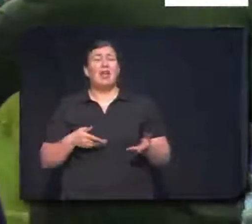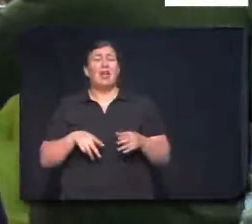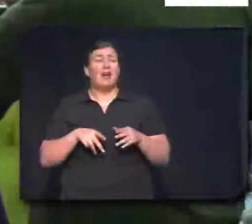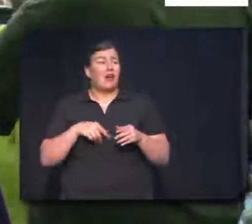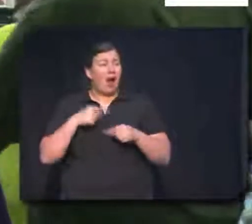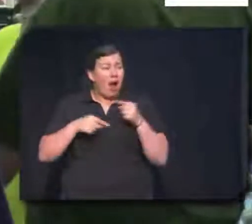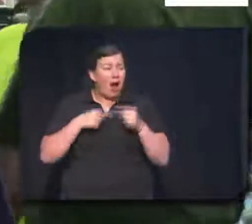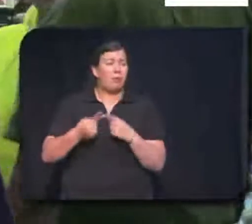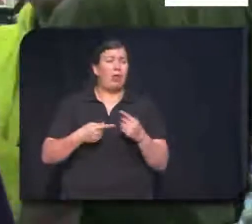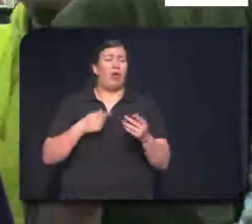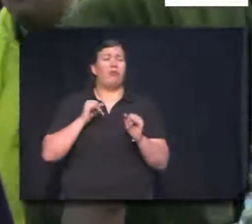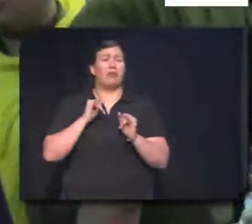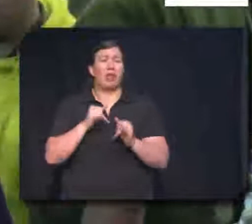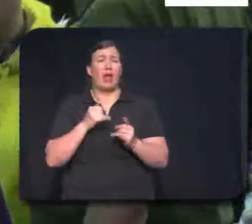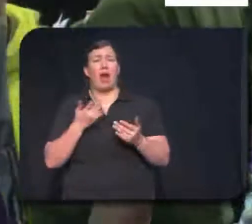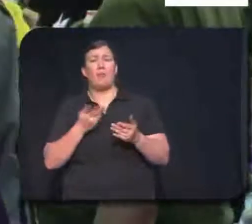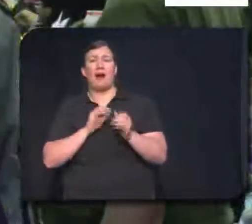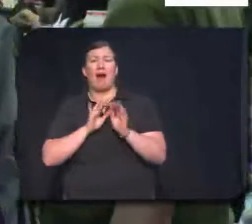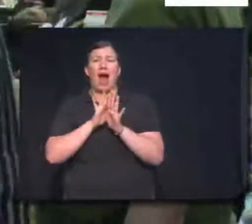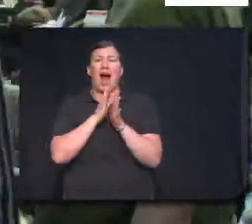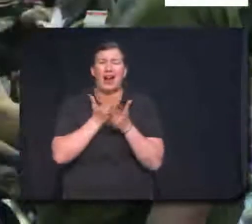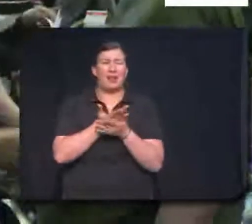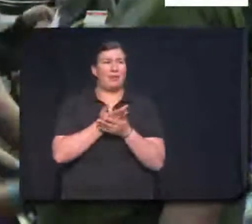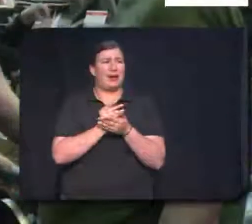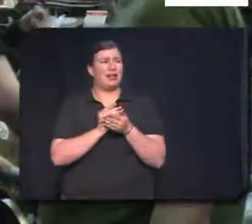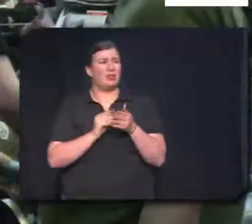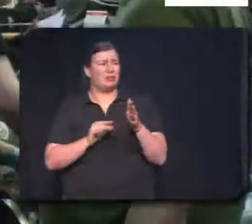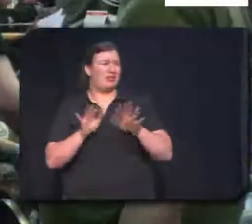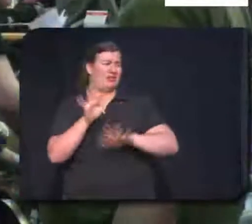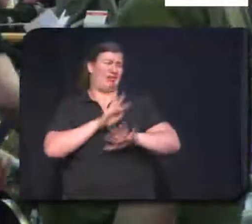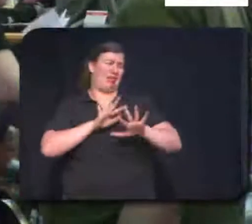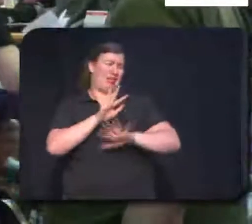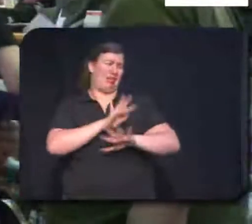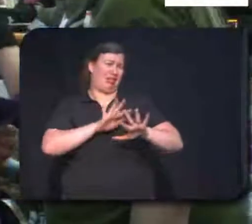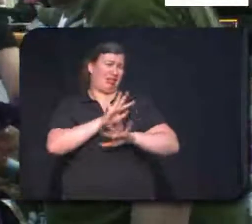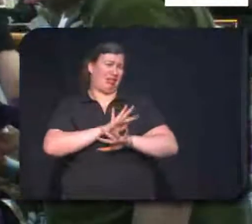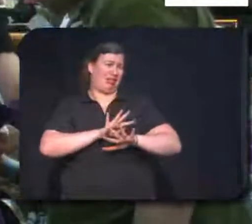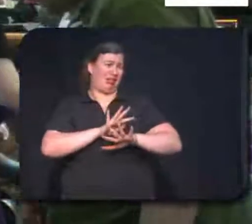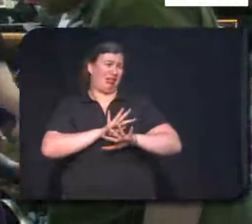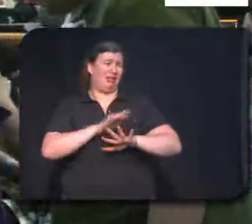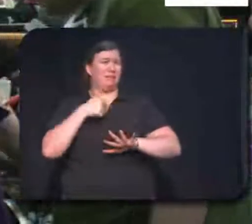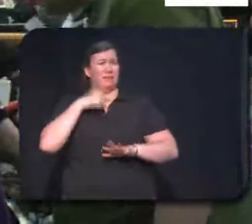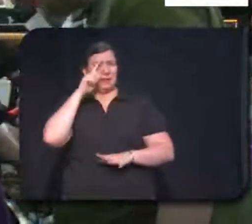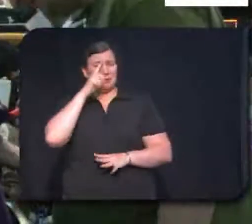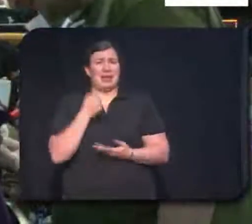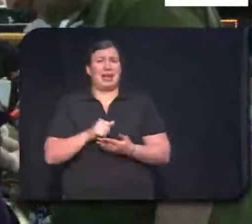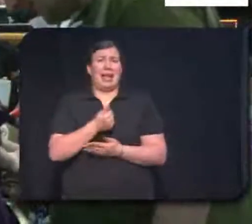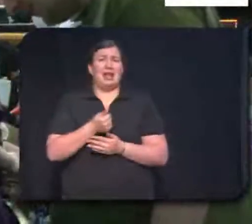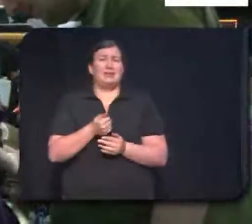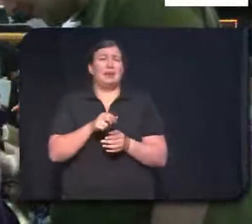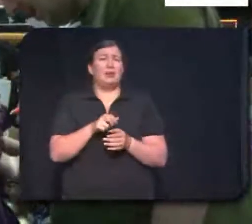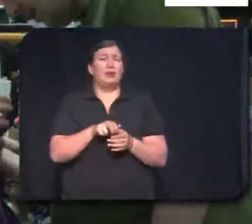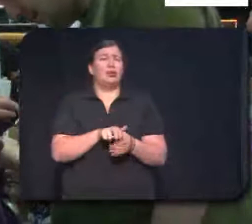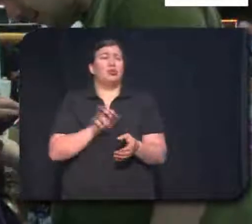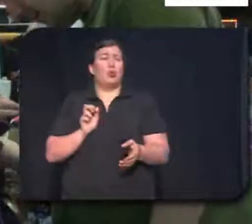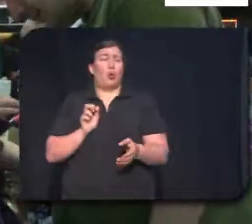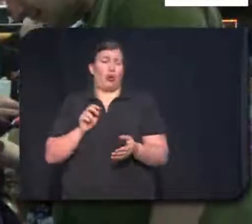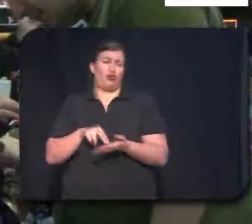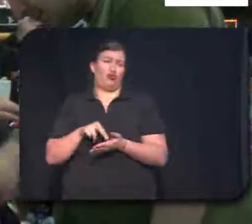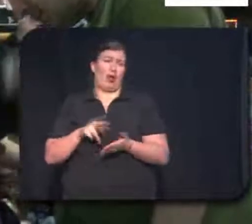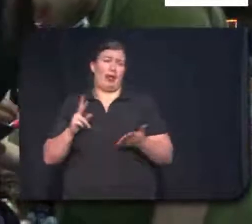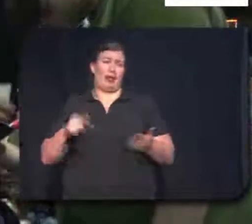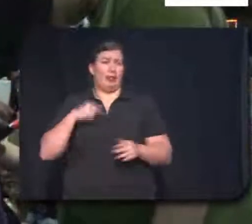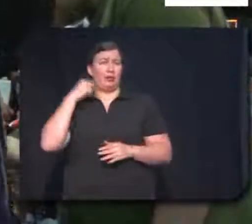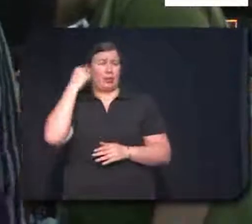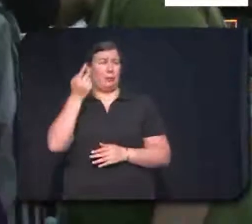etwas alles ohne ausgegoren darum finde ich man sollte das jetzt erstmal zurückstellen um zu sagen wir wir nehmen